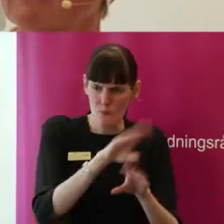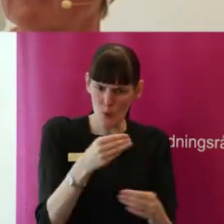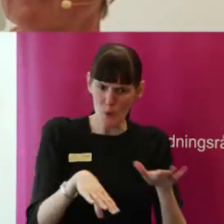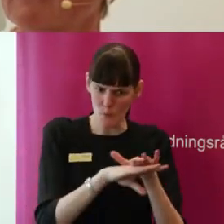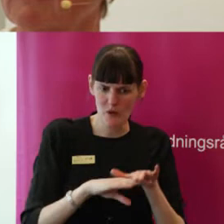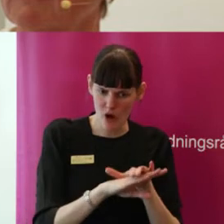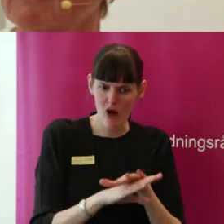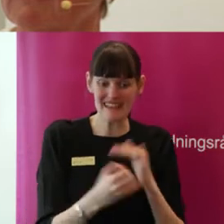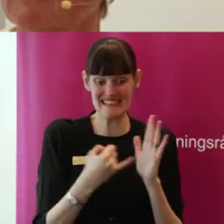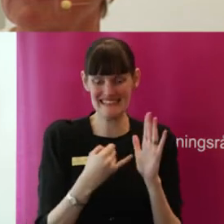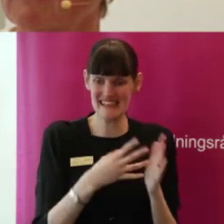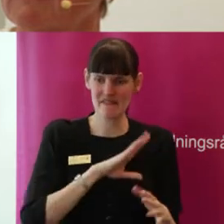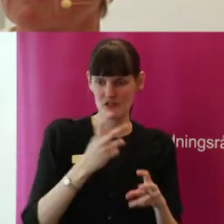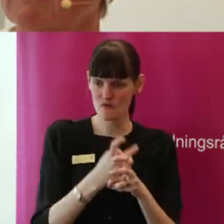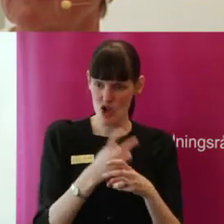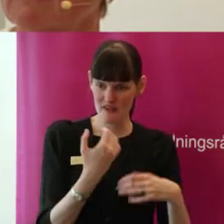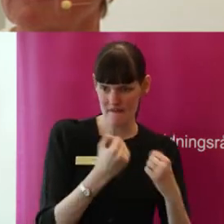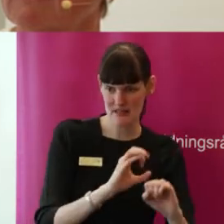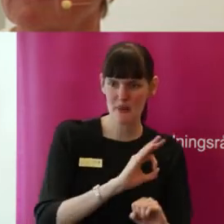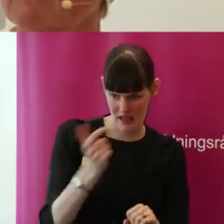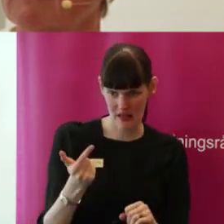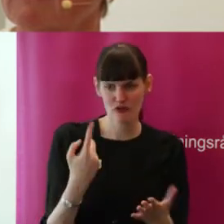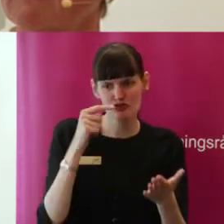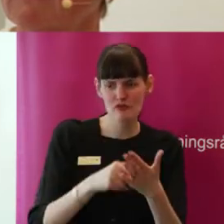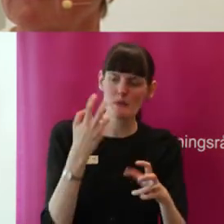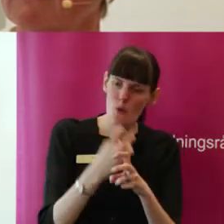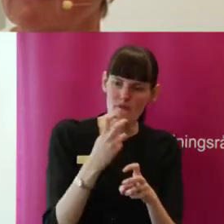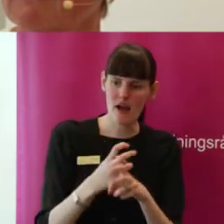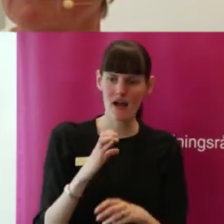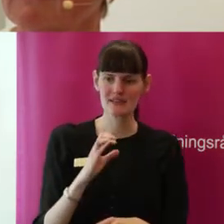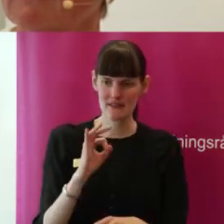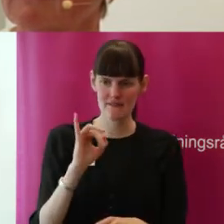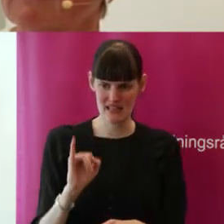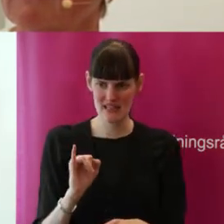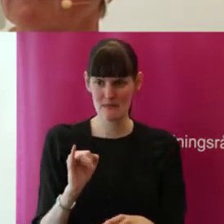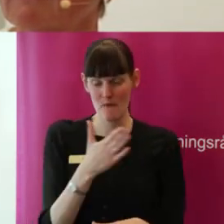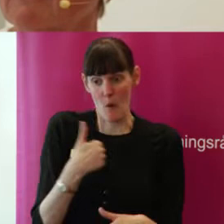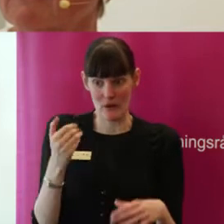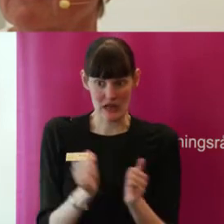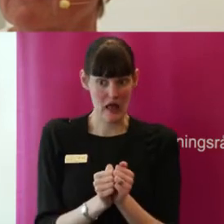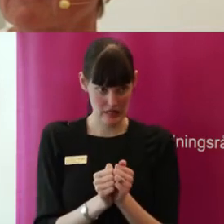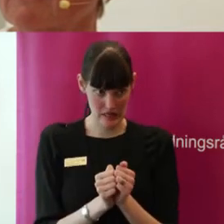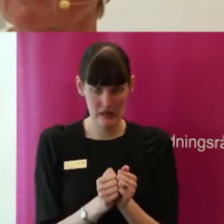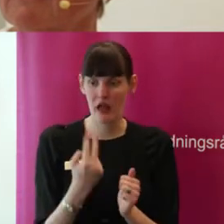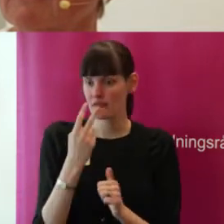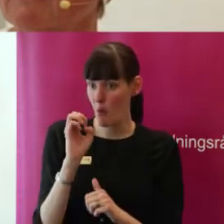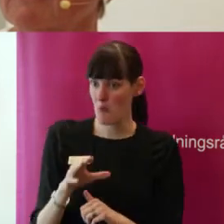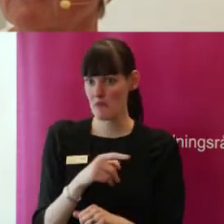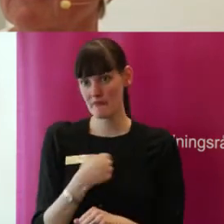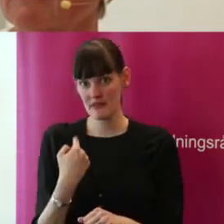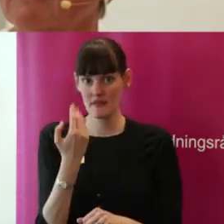en försöksverksamhet för att pröva just SFI på vårt sätt och se om vi kunde alltså